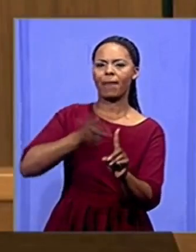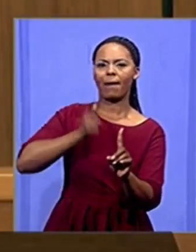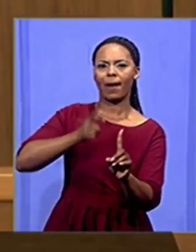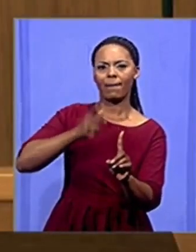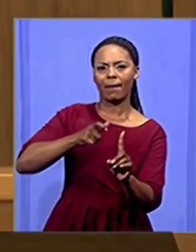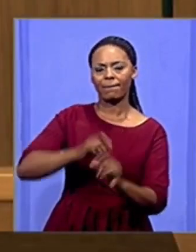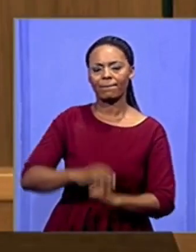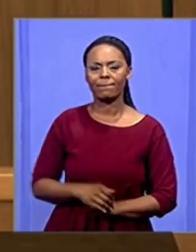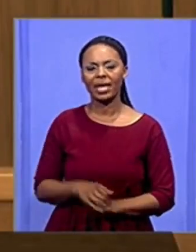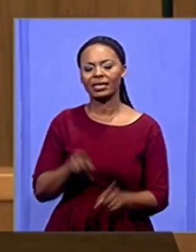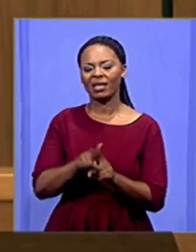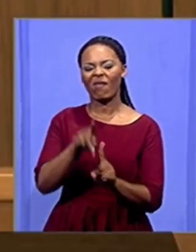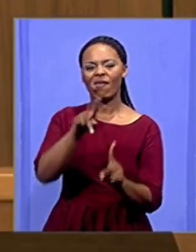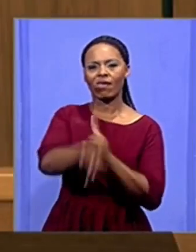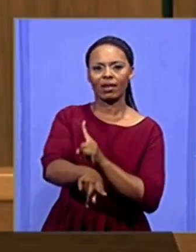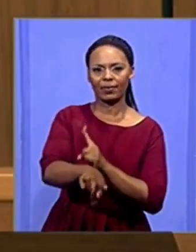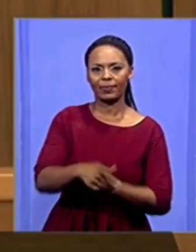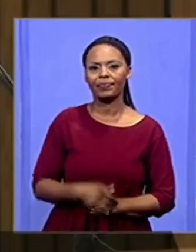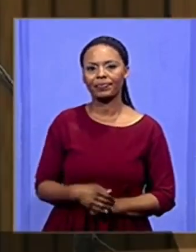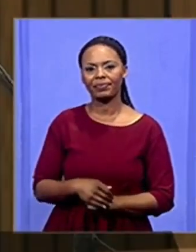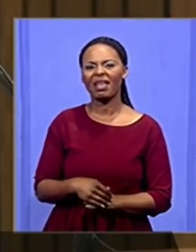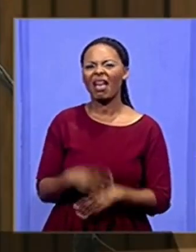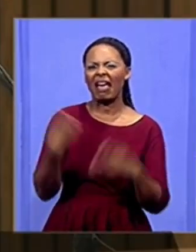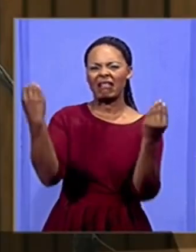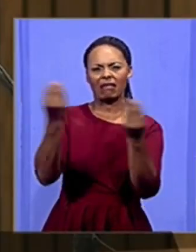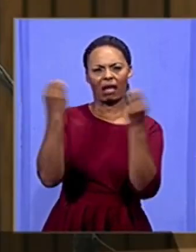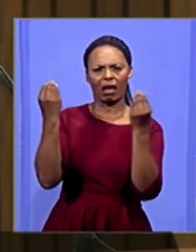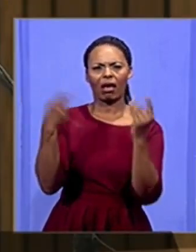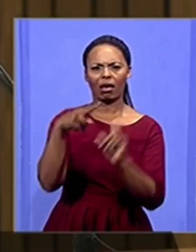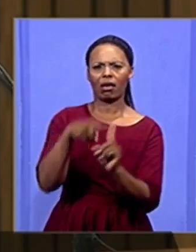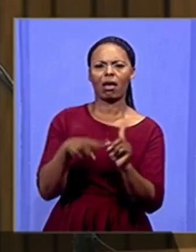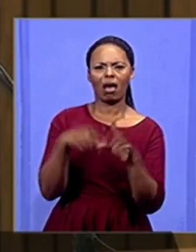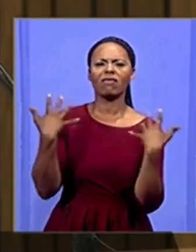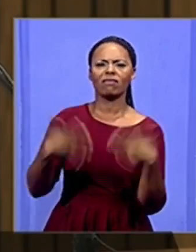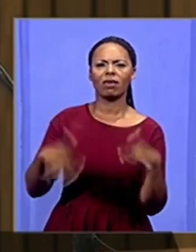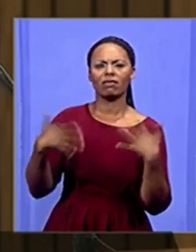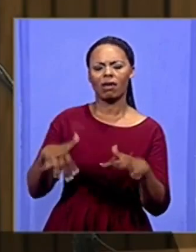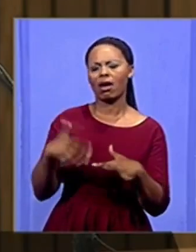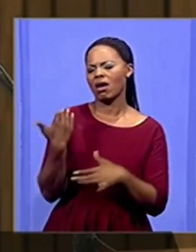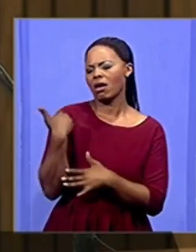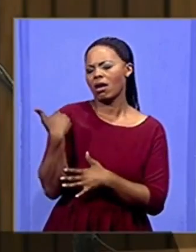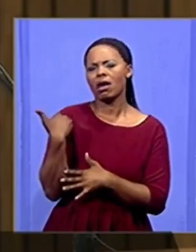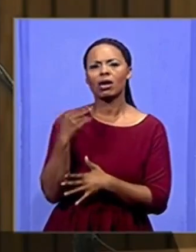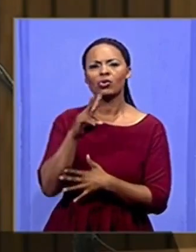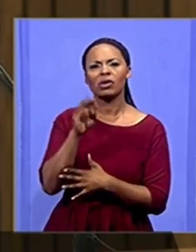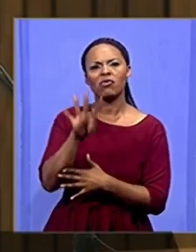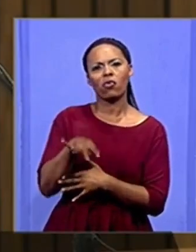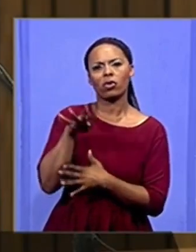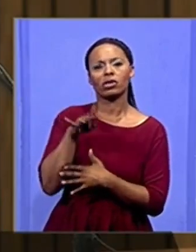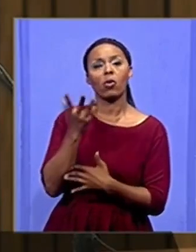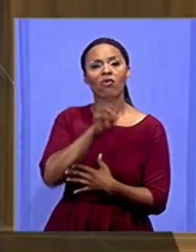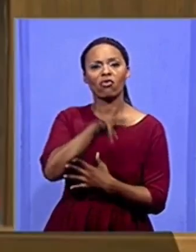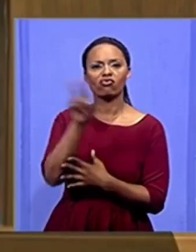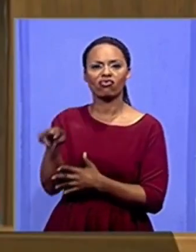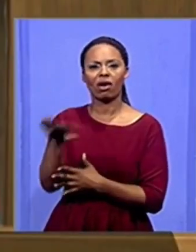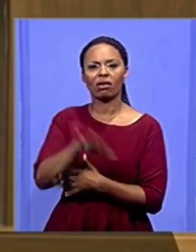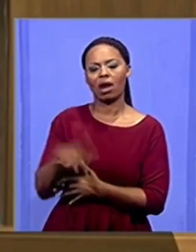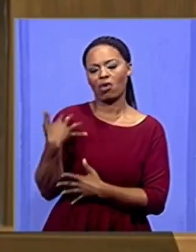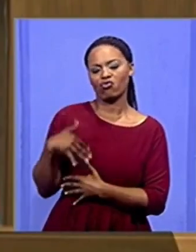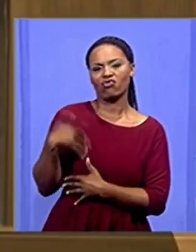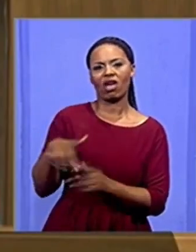bolawa ka lona. Naletšana ya kgwele ya maoto ile ya bolawa ka 2014 ka Vosloorus ka